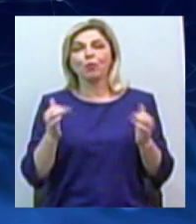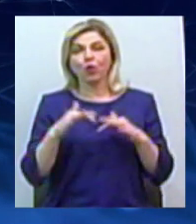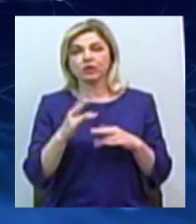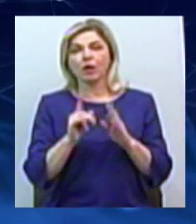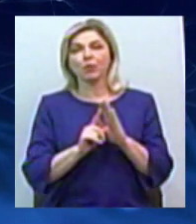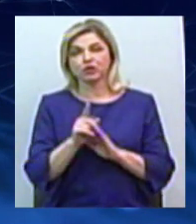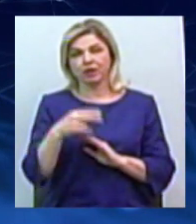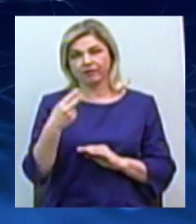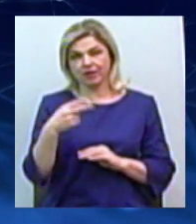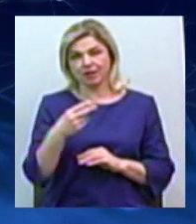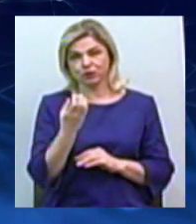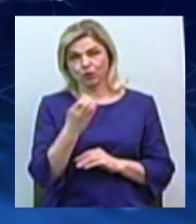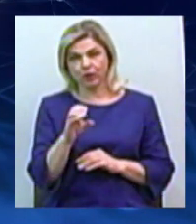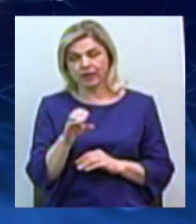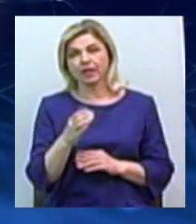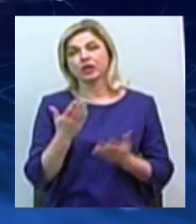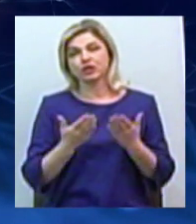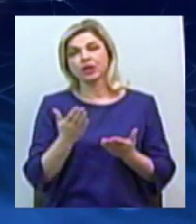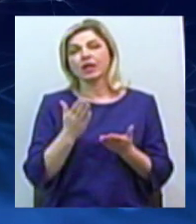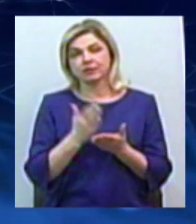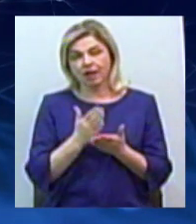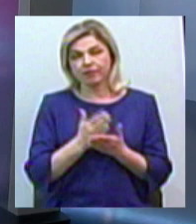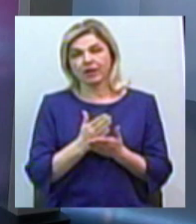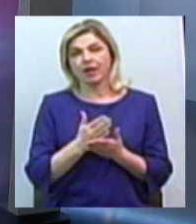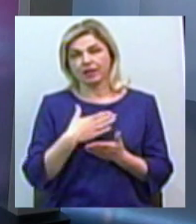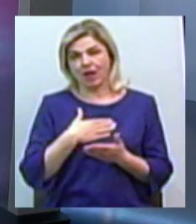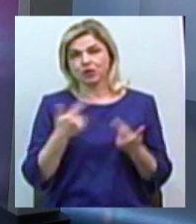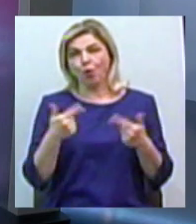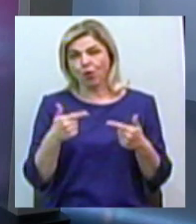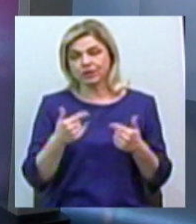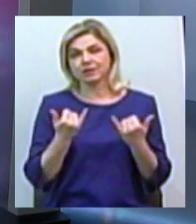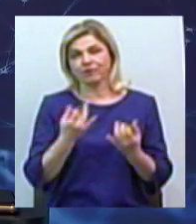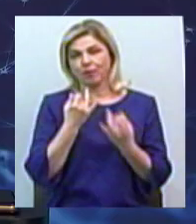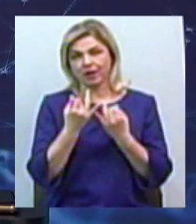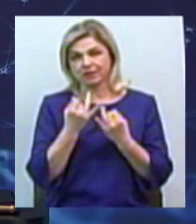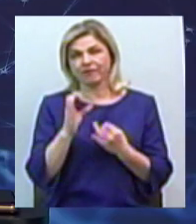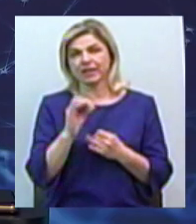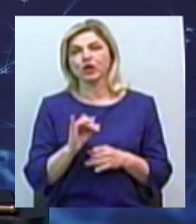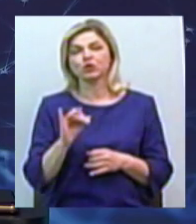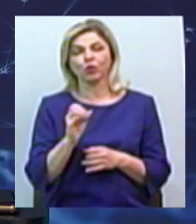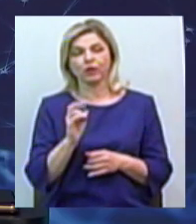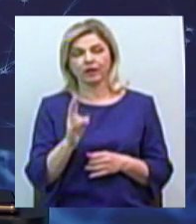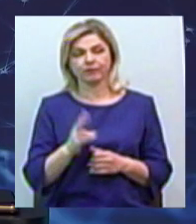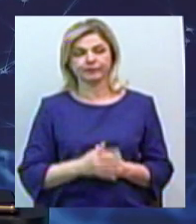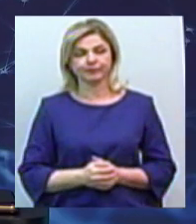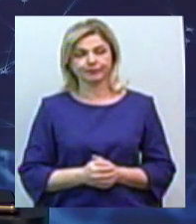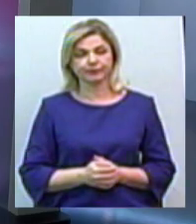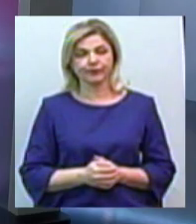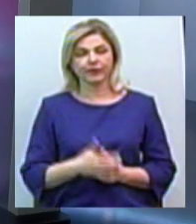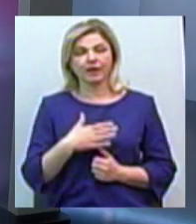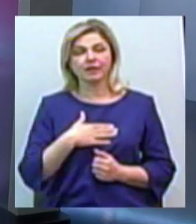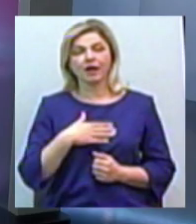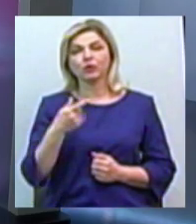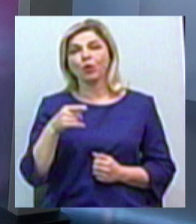стала Україна єдиною сьогодні, говоримо з нашою гостею. Ольга Баковецька, докторка історичних наук. Вітаю. Доброго дня. Наш телефон в